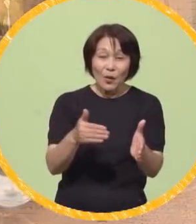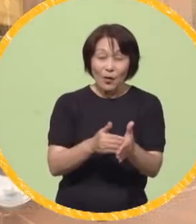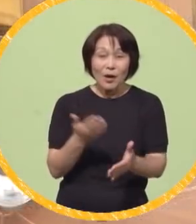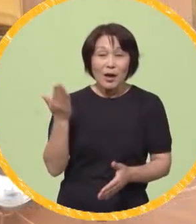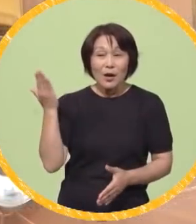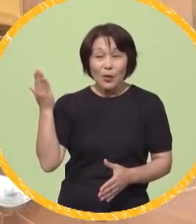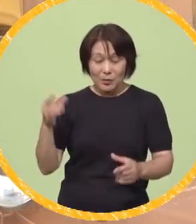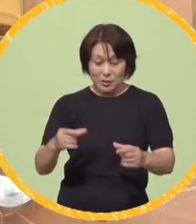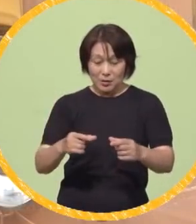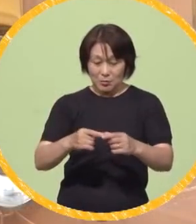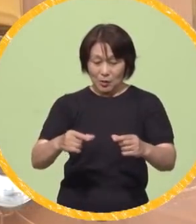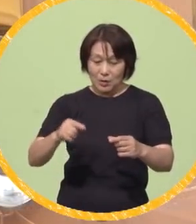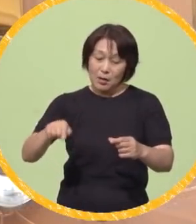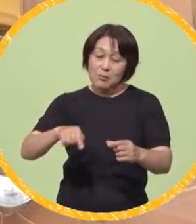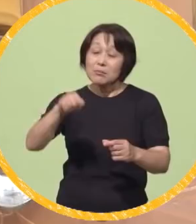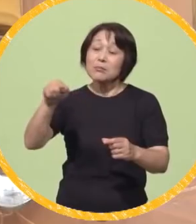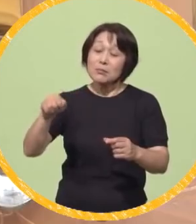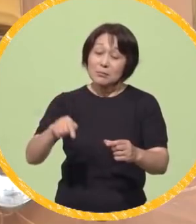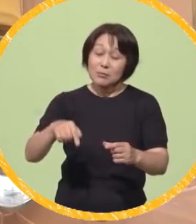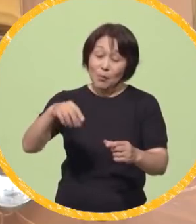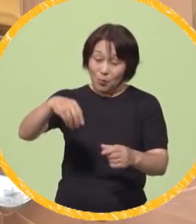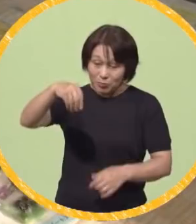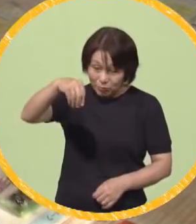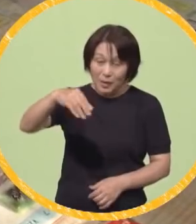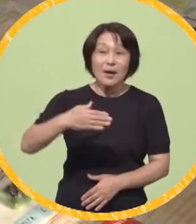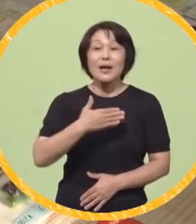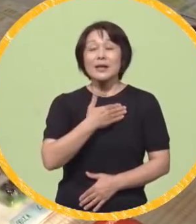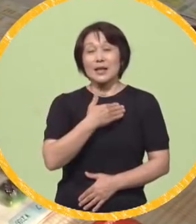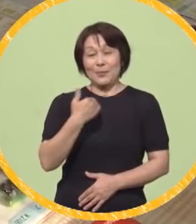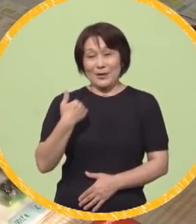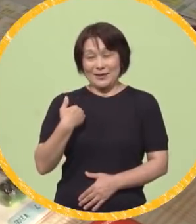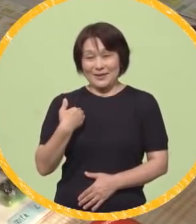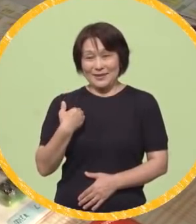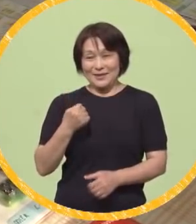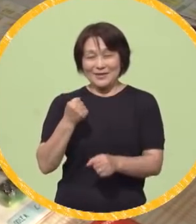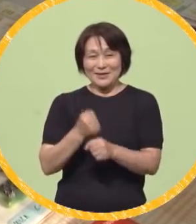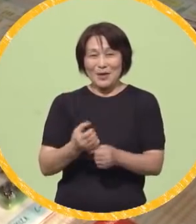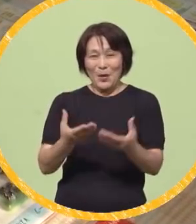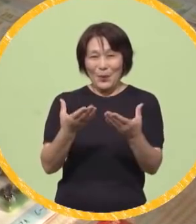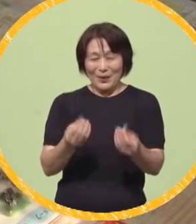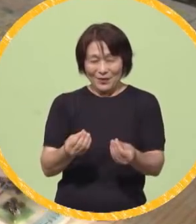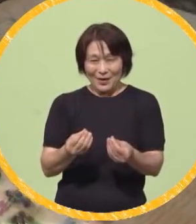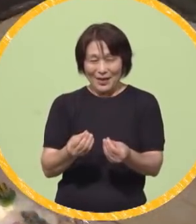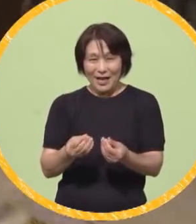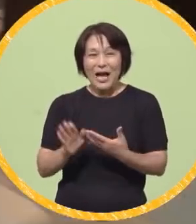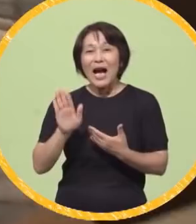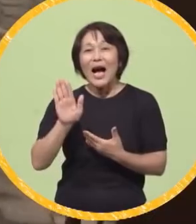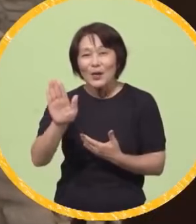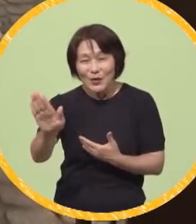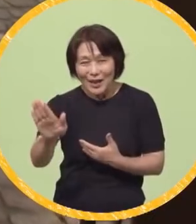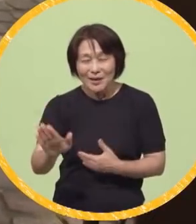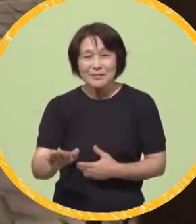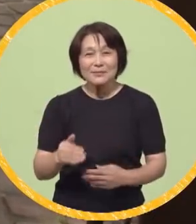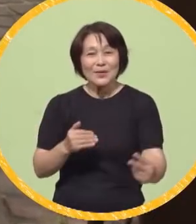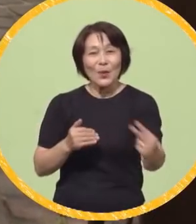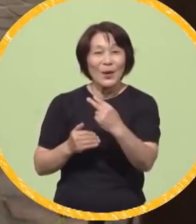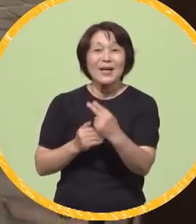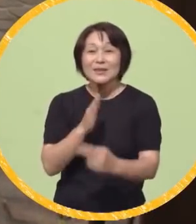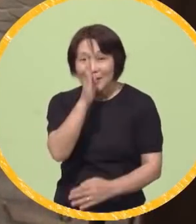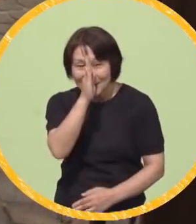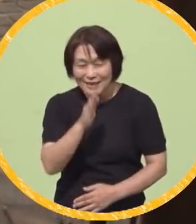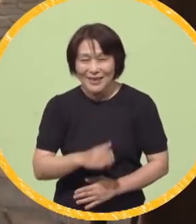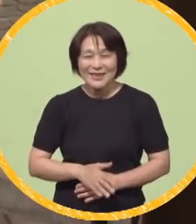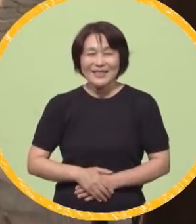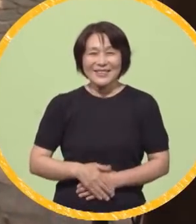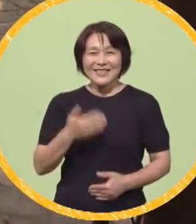った金具をつけてアクセサリーにできちゃうんですよ。 はい、完成はスタジオでご覧ください。 う